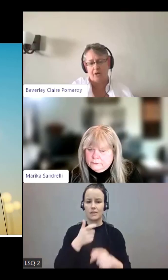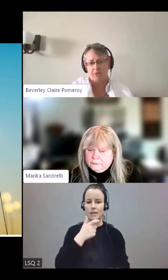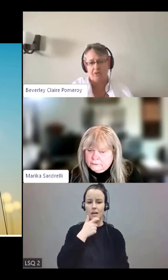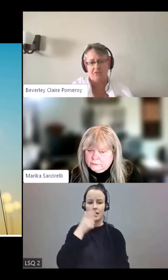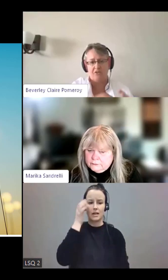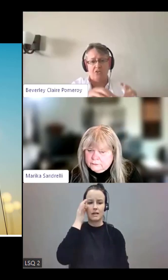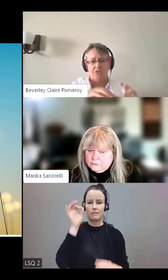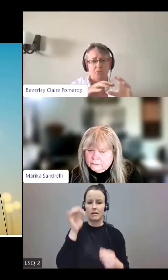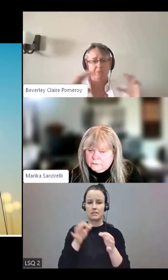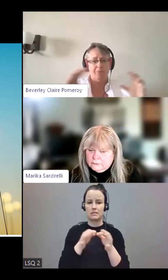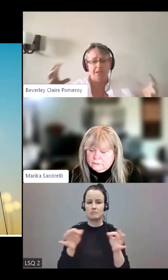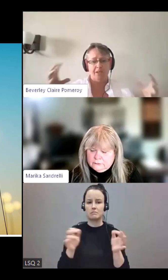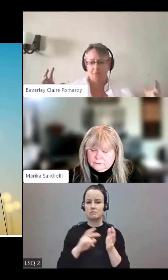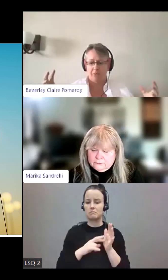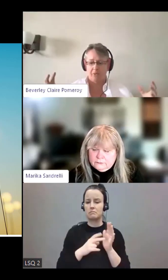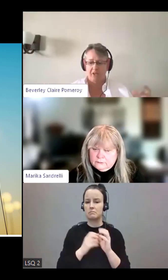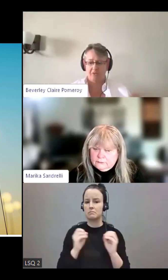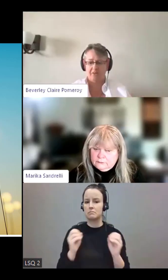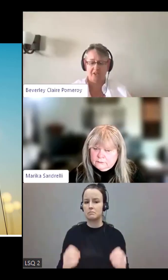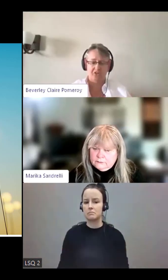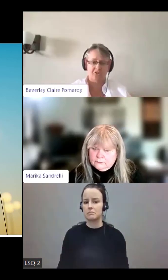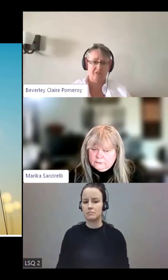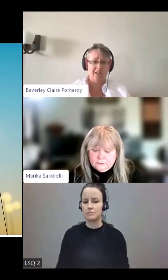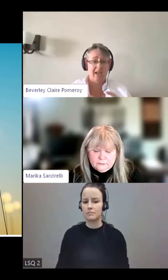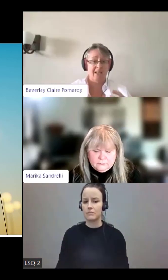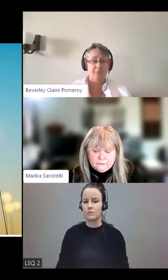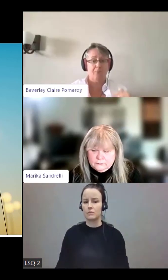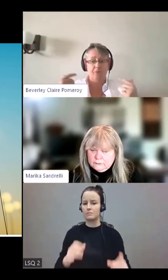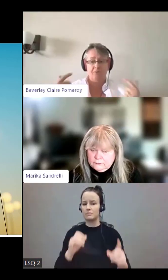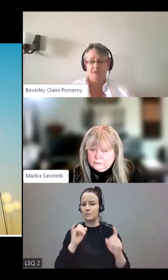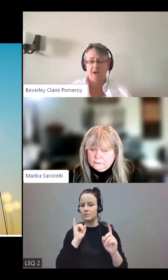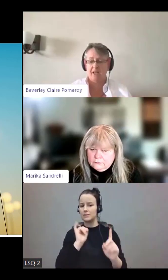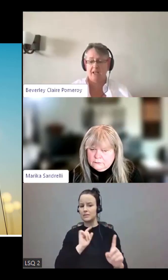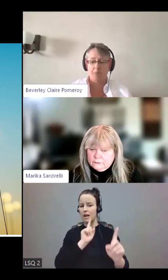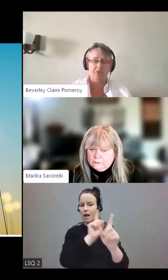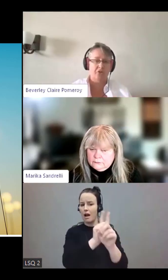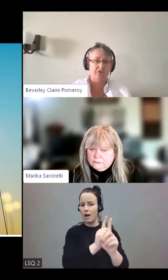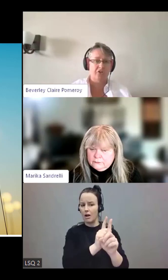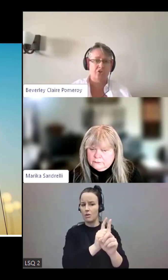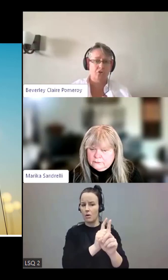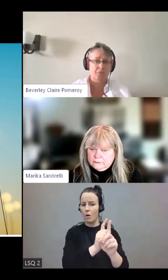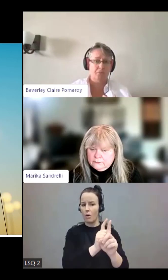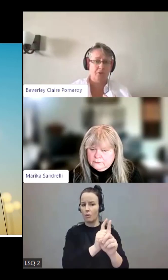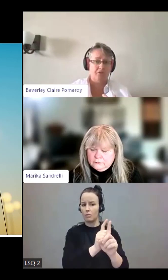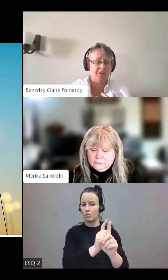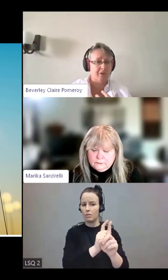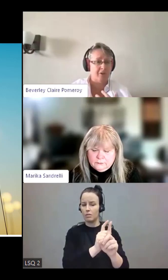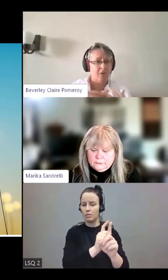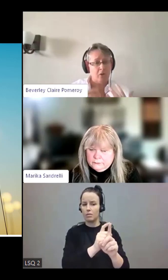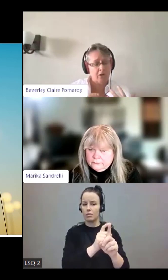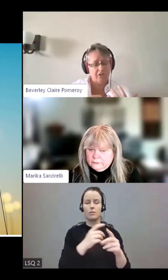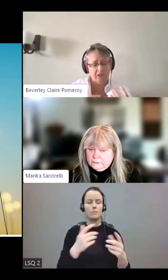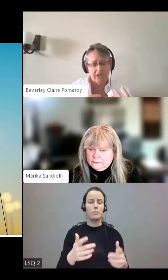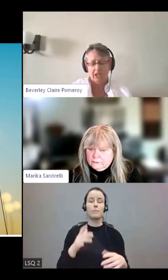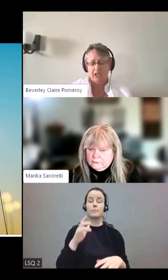être très clair sur les attentes et offrir des occasions de contribuer pour les gens qui travaillent dans le système